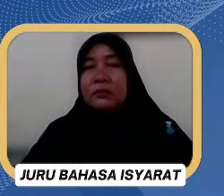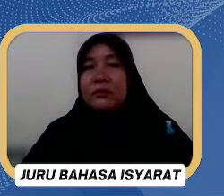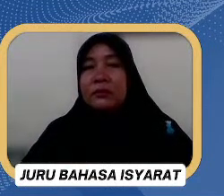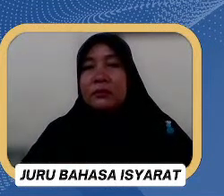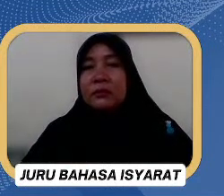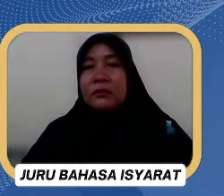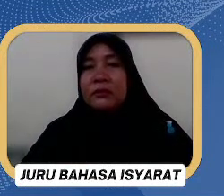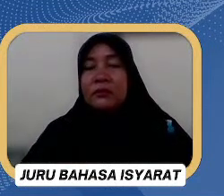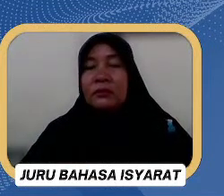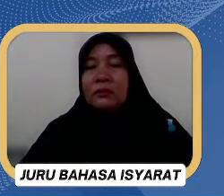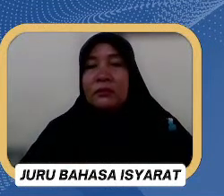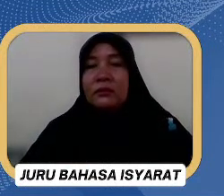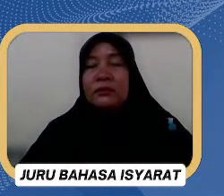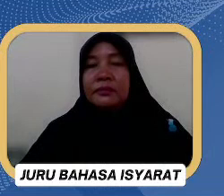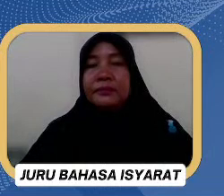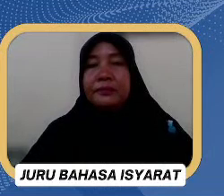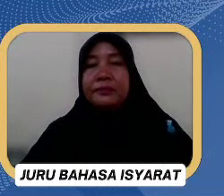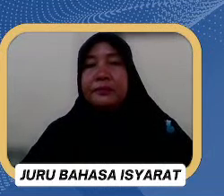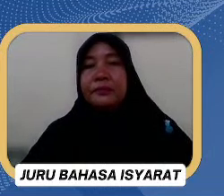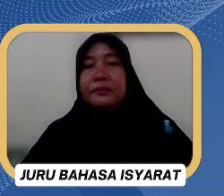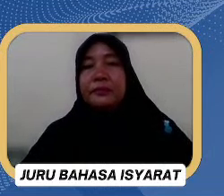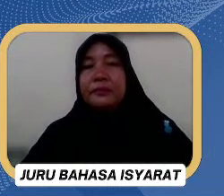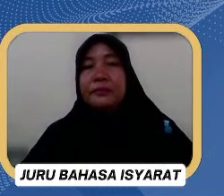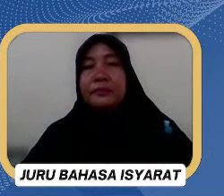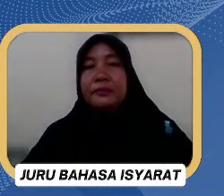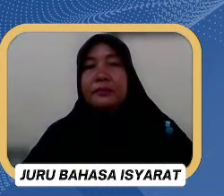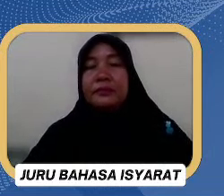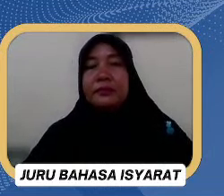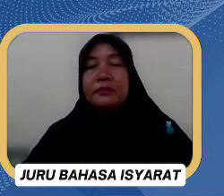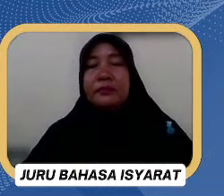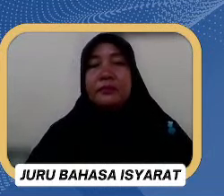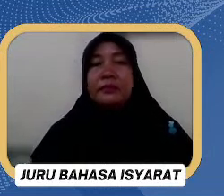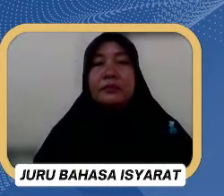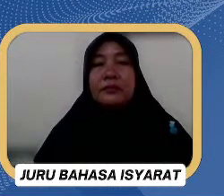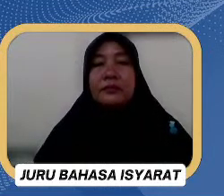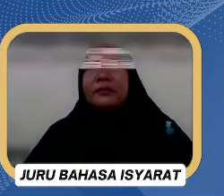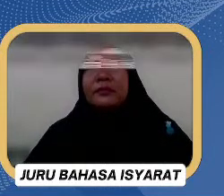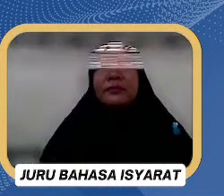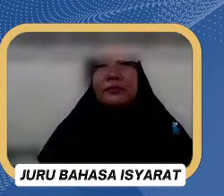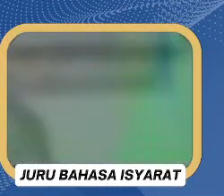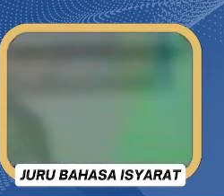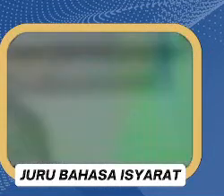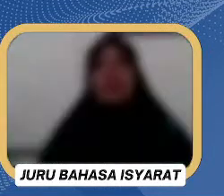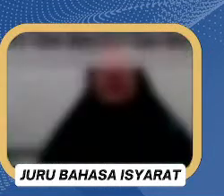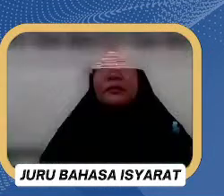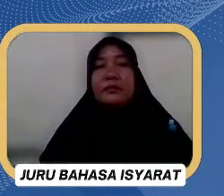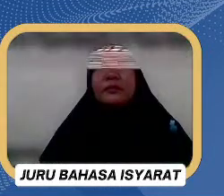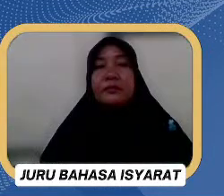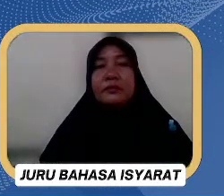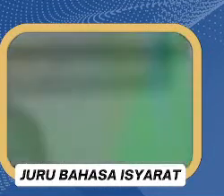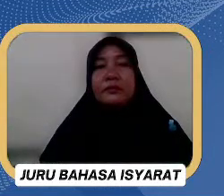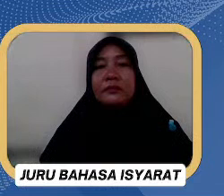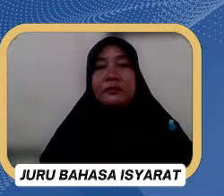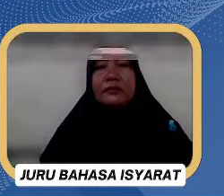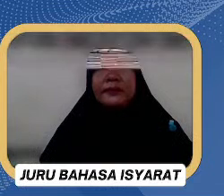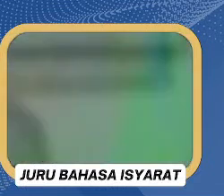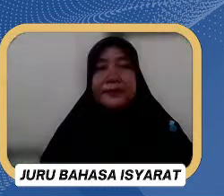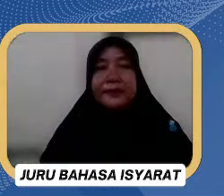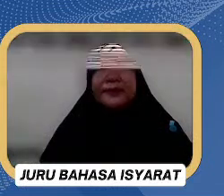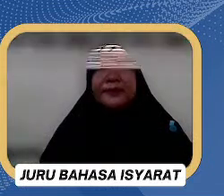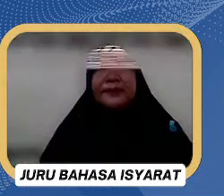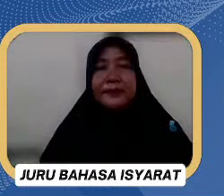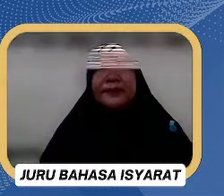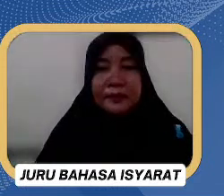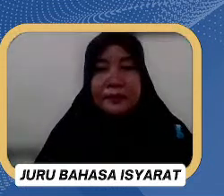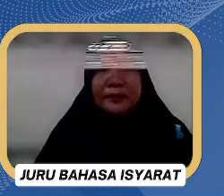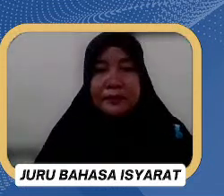IT di Indonesia tuh banyak sekali bootcamp-bootcamp gratis, webinar-webinar gratis yang bisa nambah ilmu